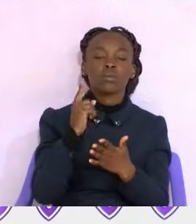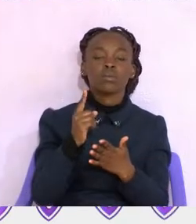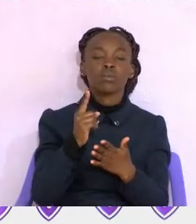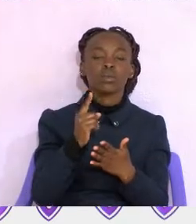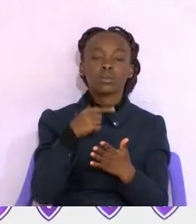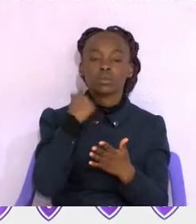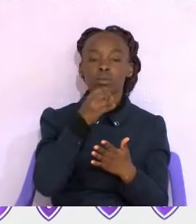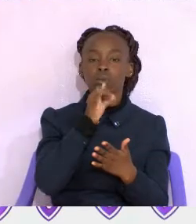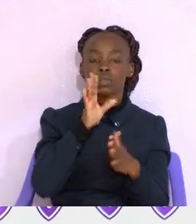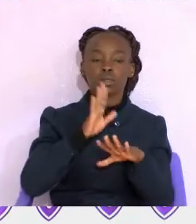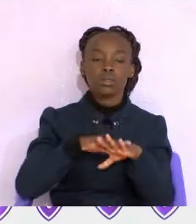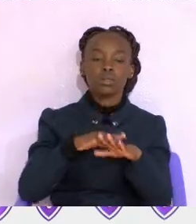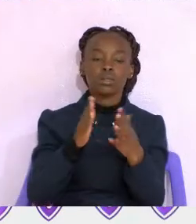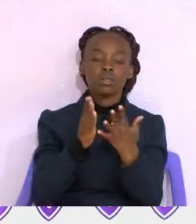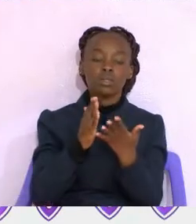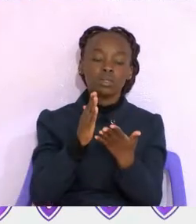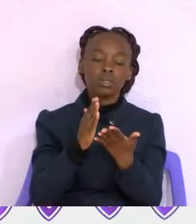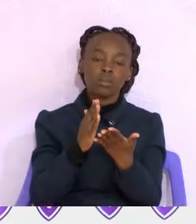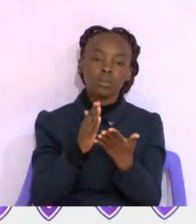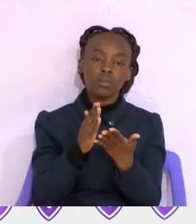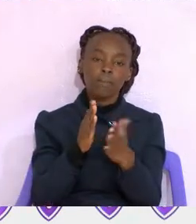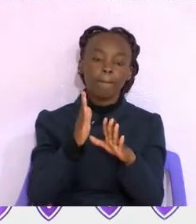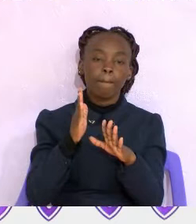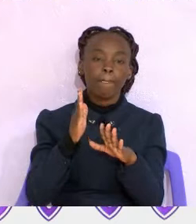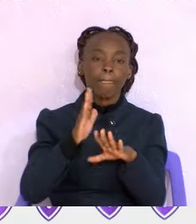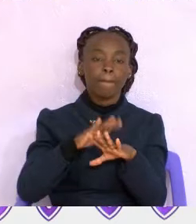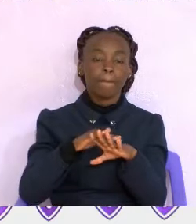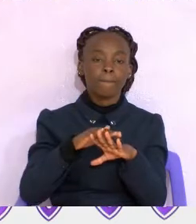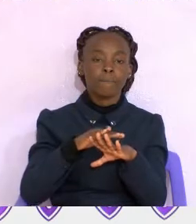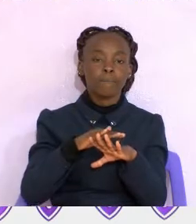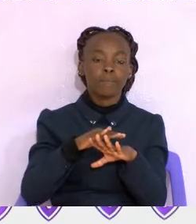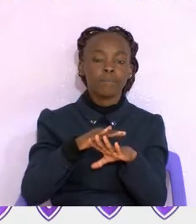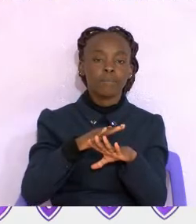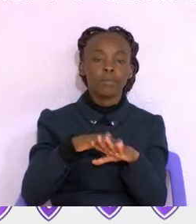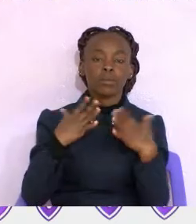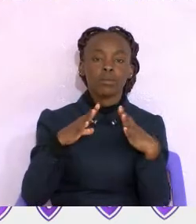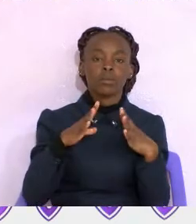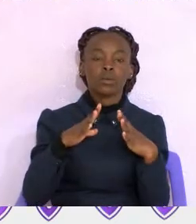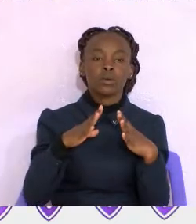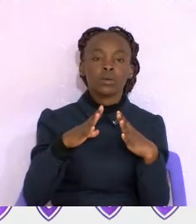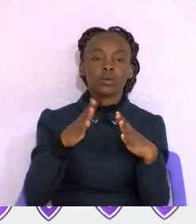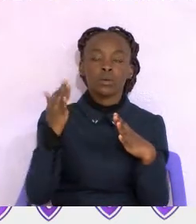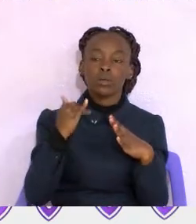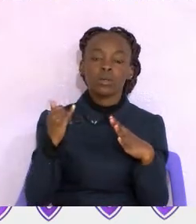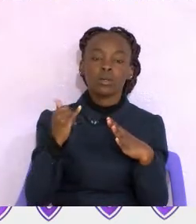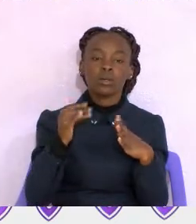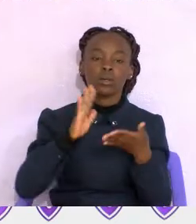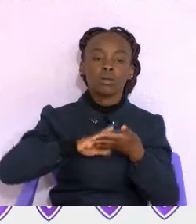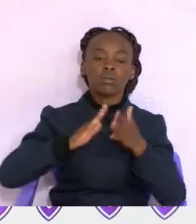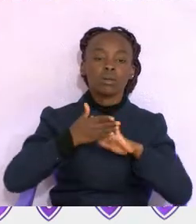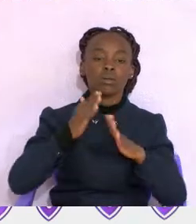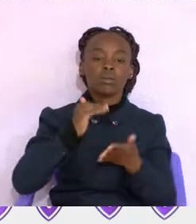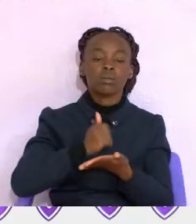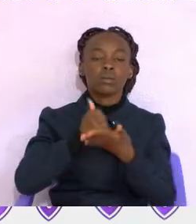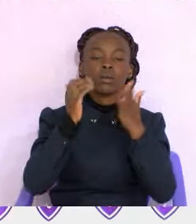unapata anakuwa anafanyika kama mkombozi ama anafanyika msaada ya kuwagomboa wengine. Yeye alikuwa na agenda, alikuwa anafikishwa